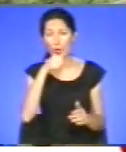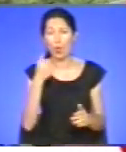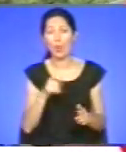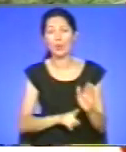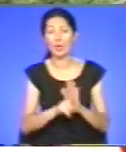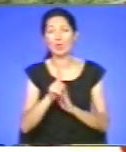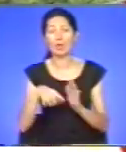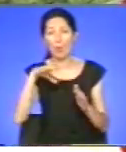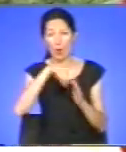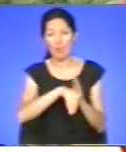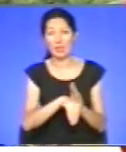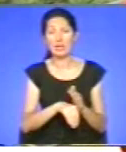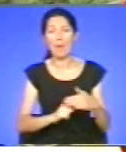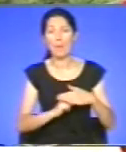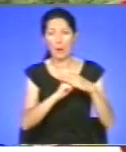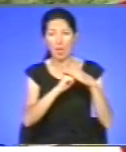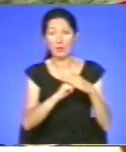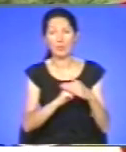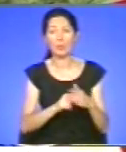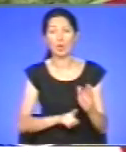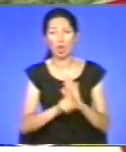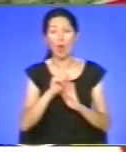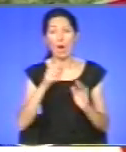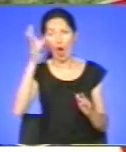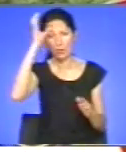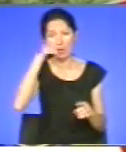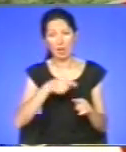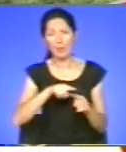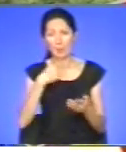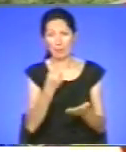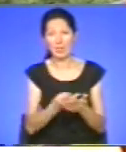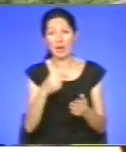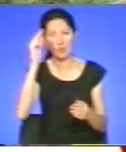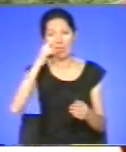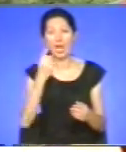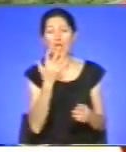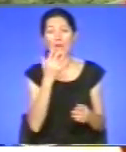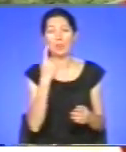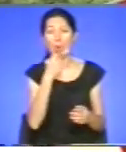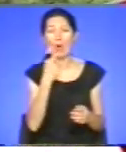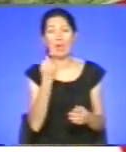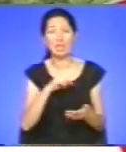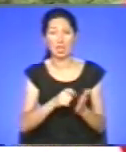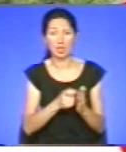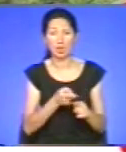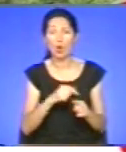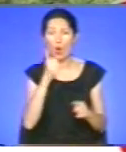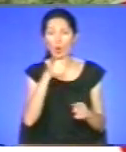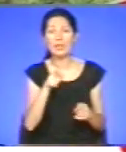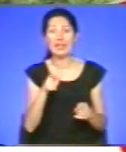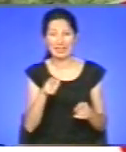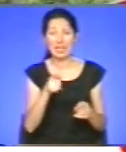базового компоненту початкової освіти, яке передбачило вивчення іноземної мови з першого класу. Цього року для тих же ж дітей,